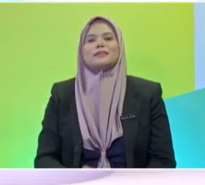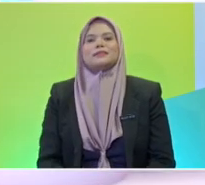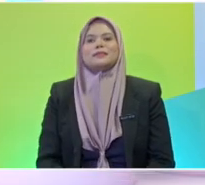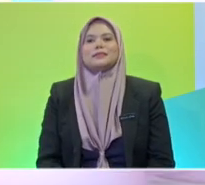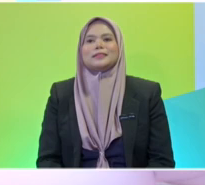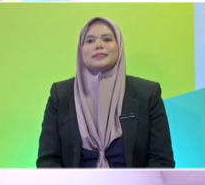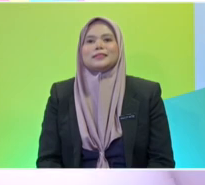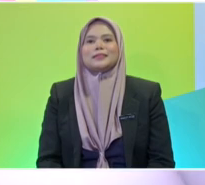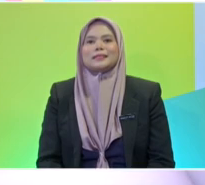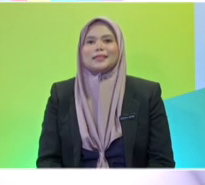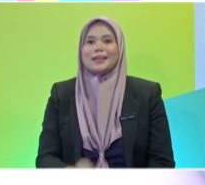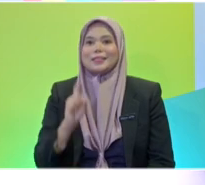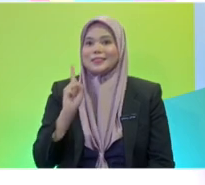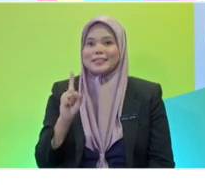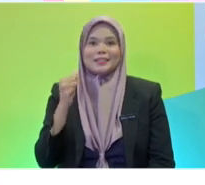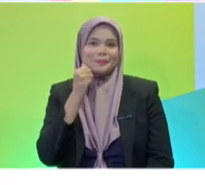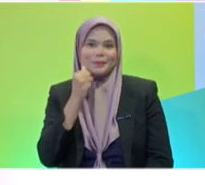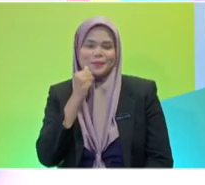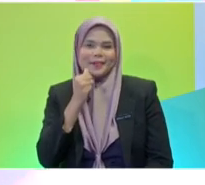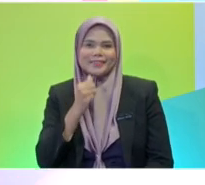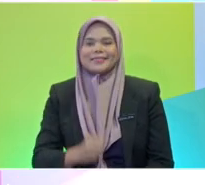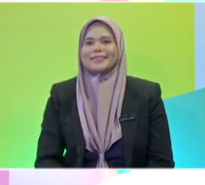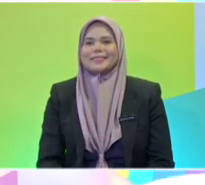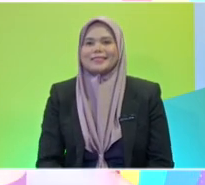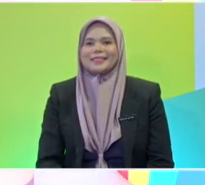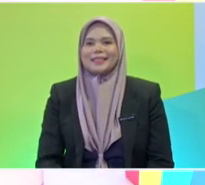satu-satunya Putri kita pada pagi ini